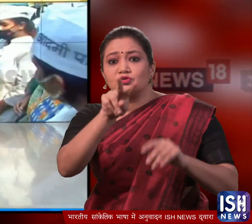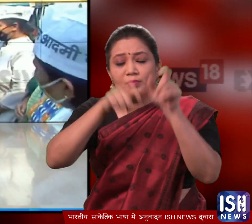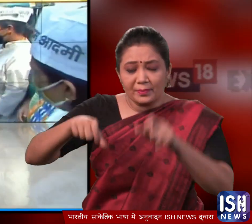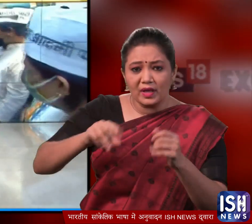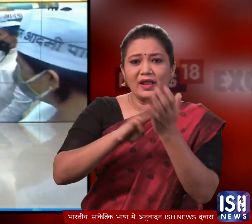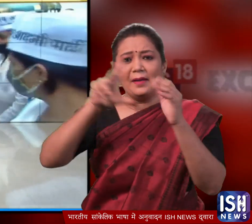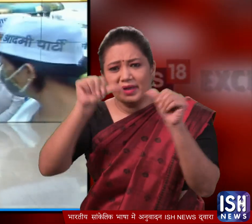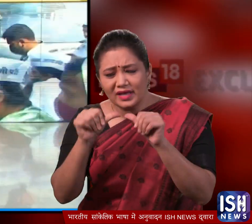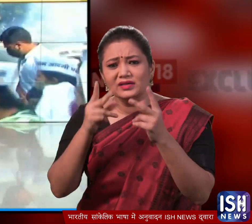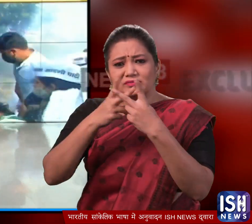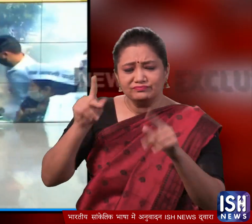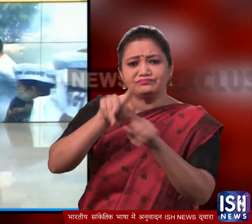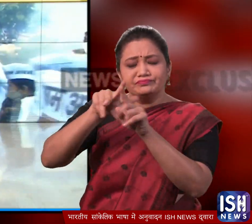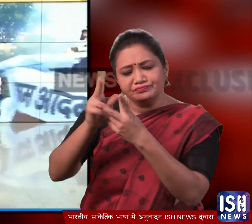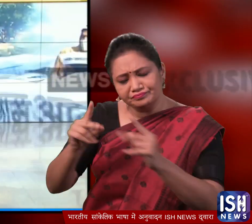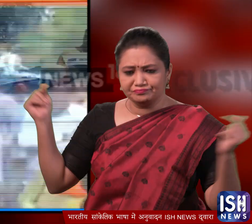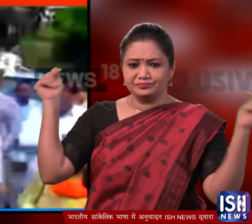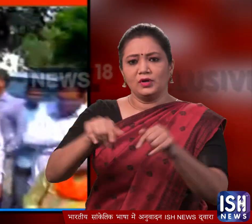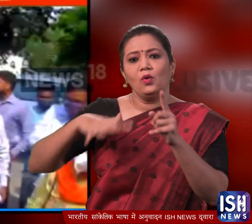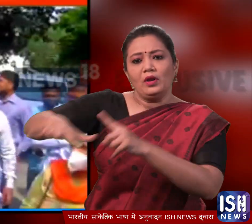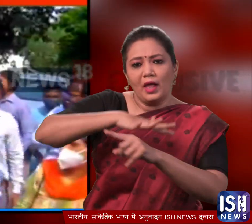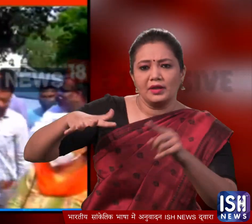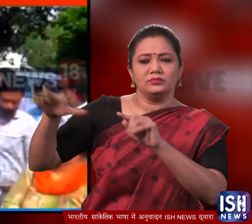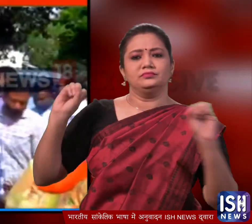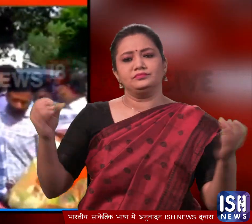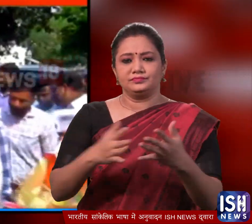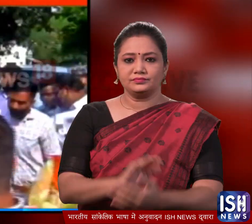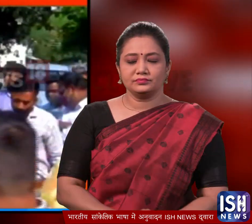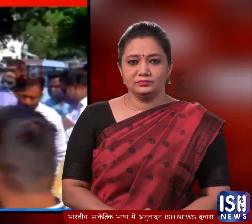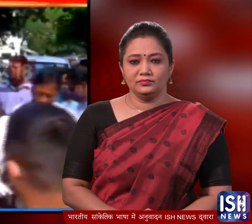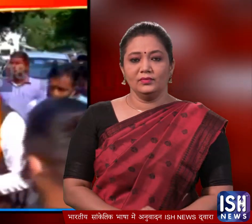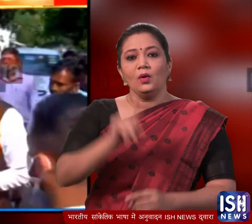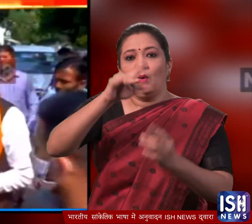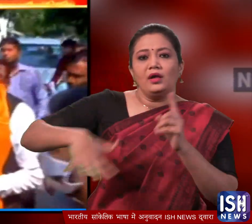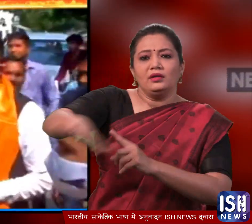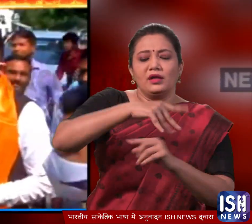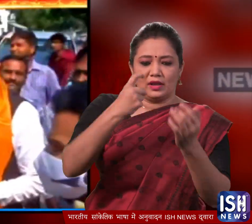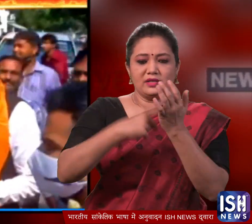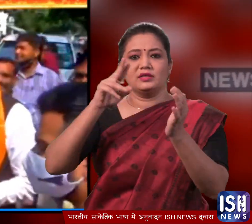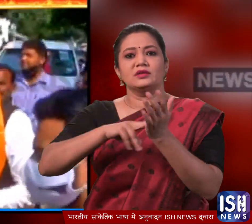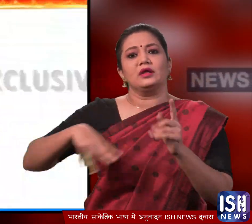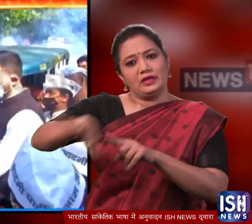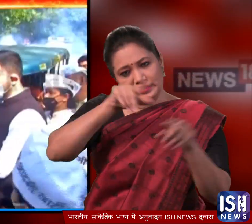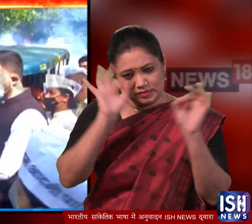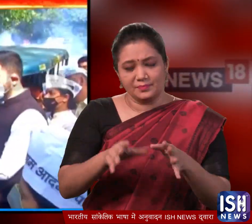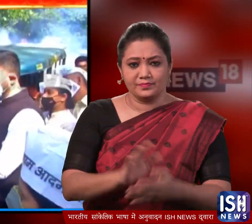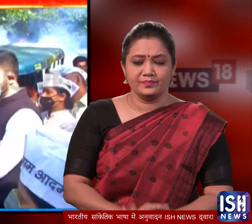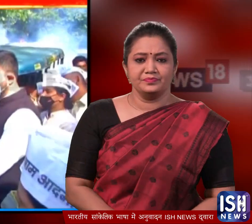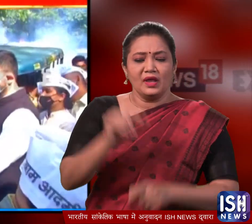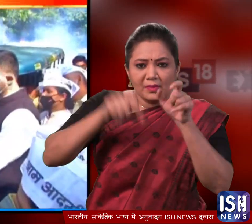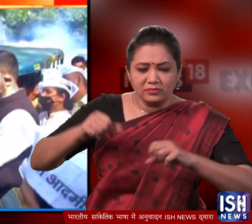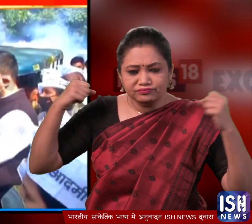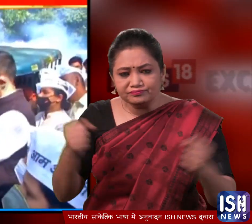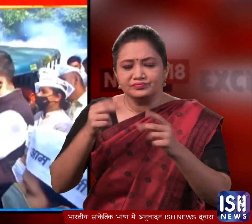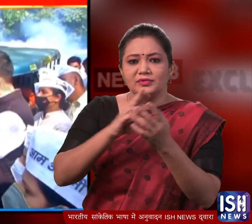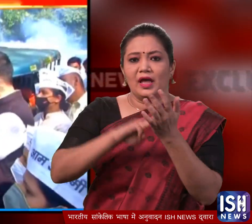विधायक और पार्षद अपने अपने इलाकों में उतर आए, जिसकी एक झलक राजेंद्र नगर विधानसभा क्षेत्र में दिखी, जहां कार्यकर्ताओं